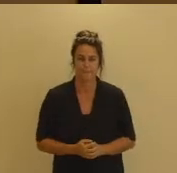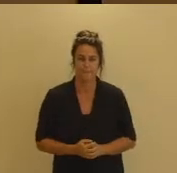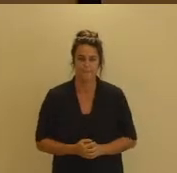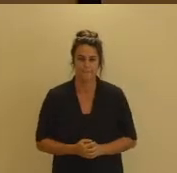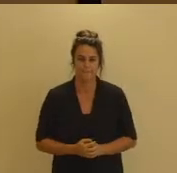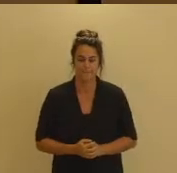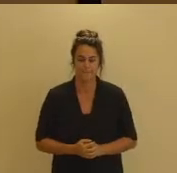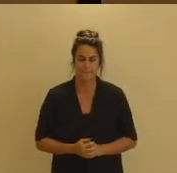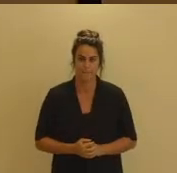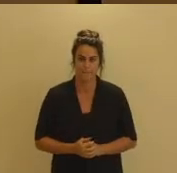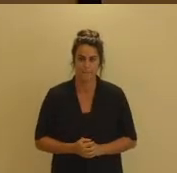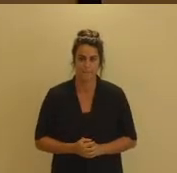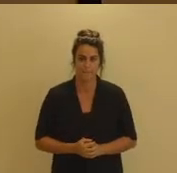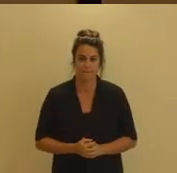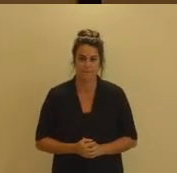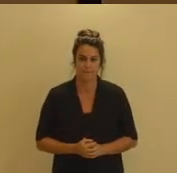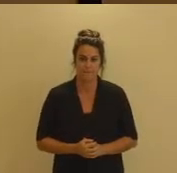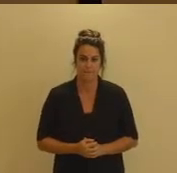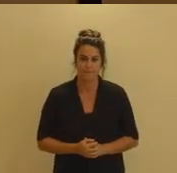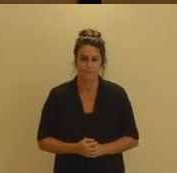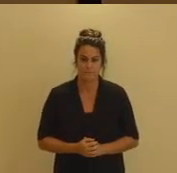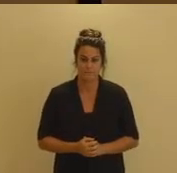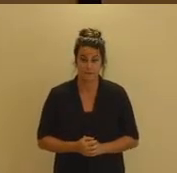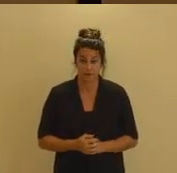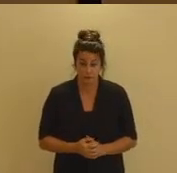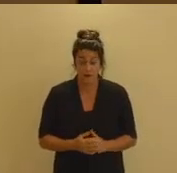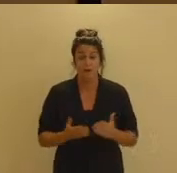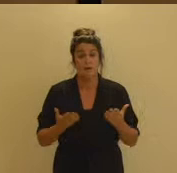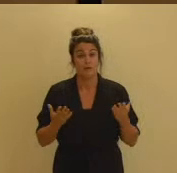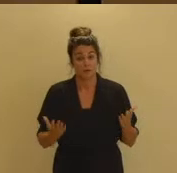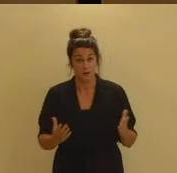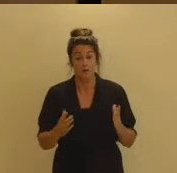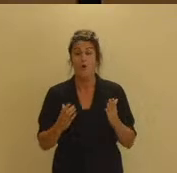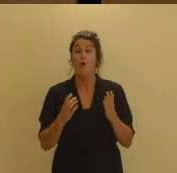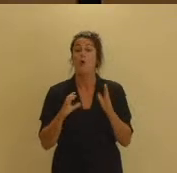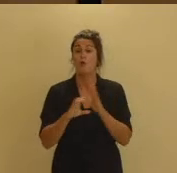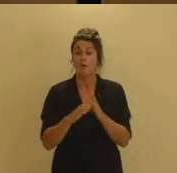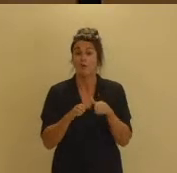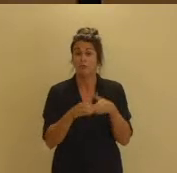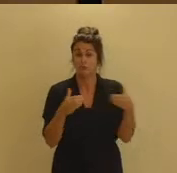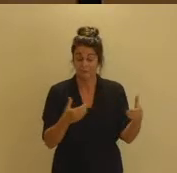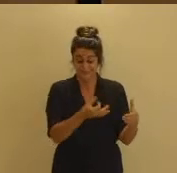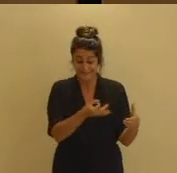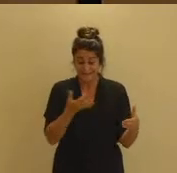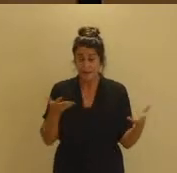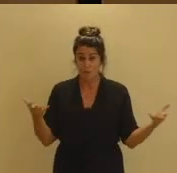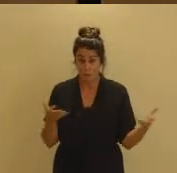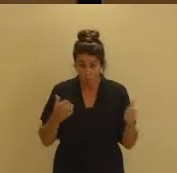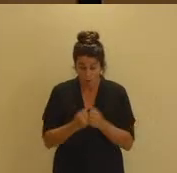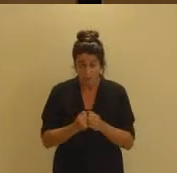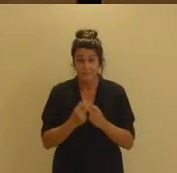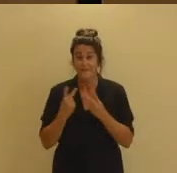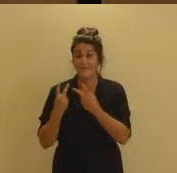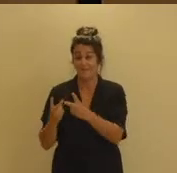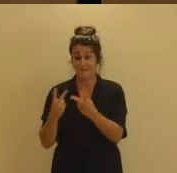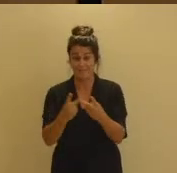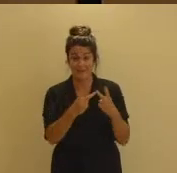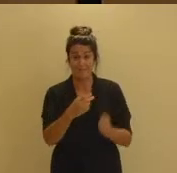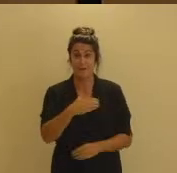à L255.19, les collectivités territoriales peuvent, par